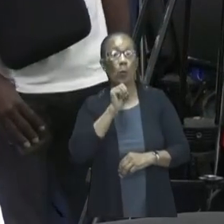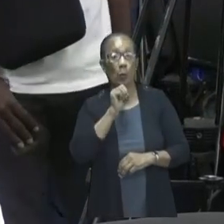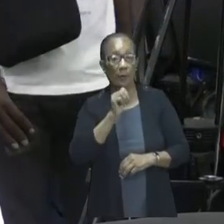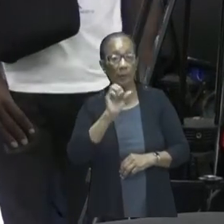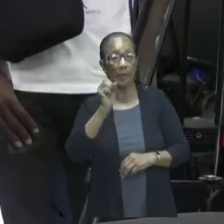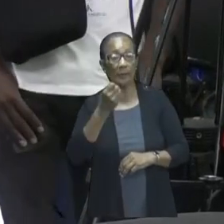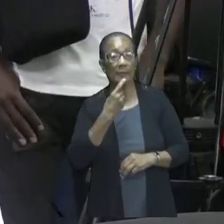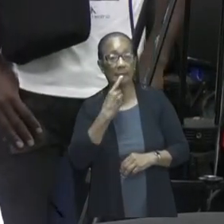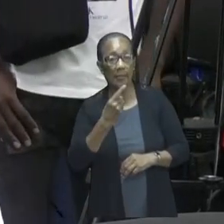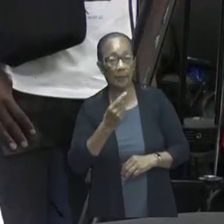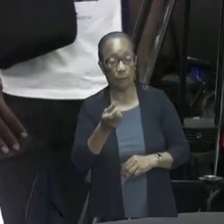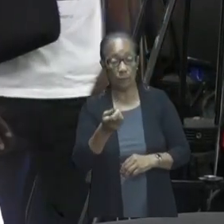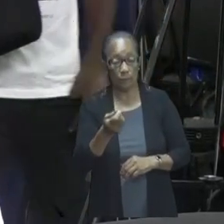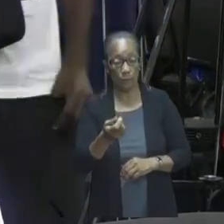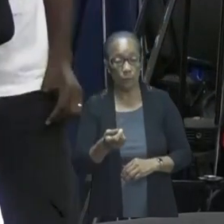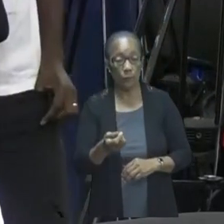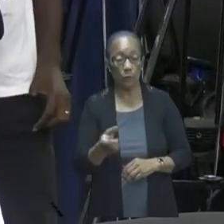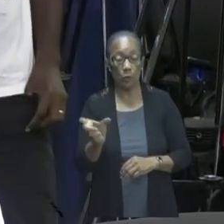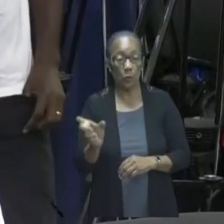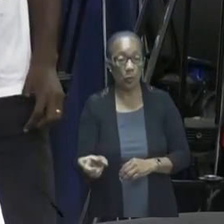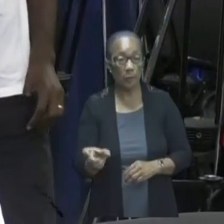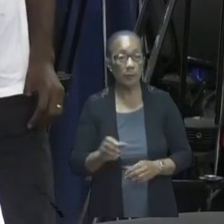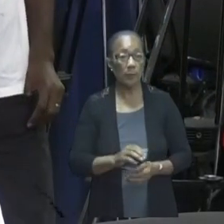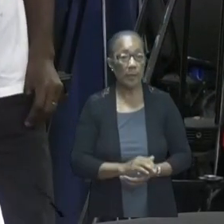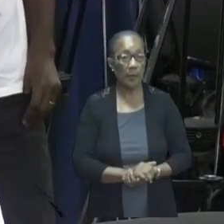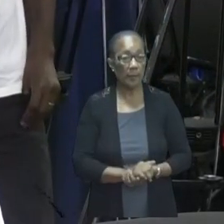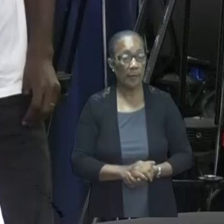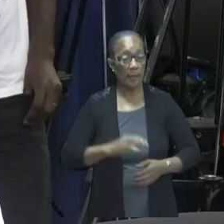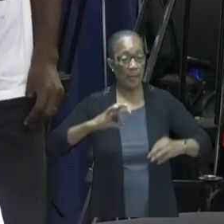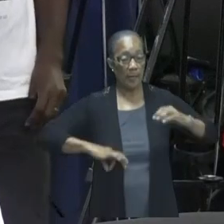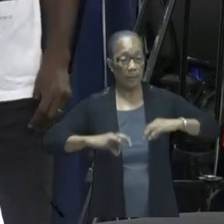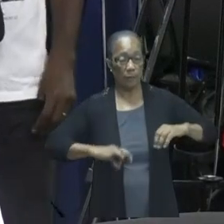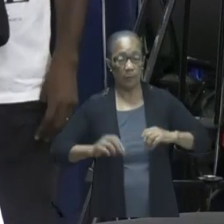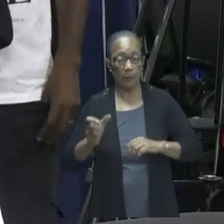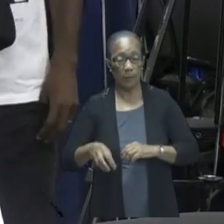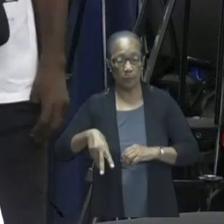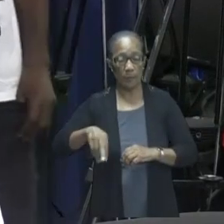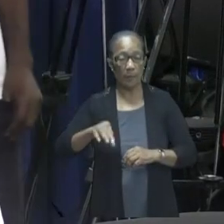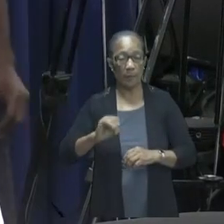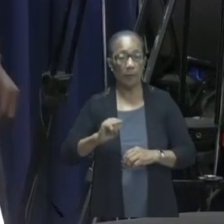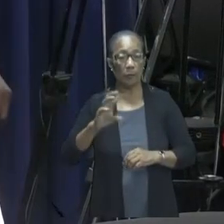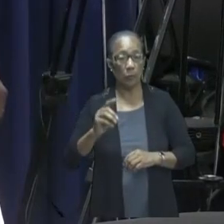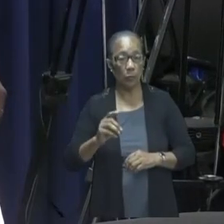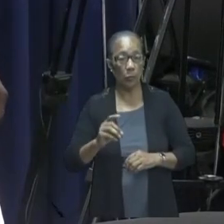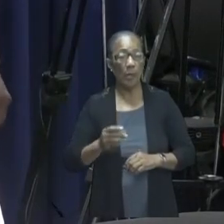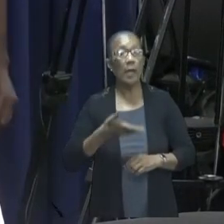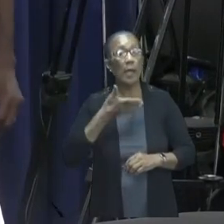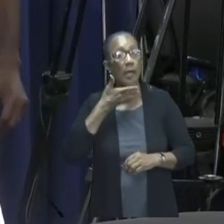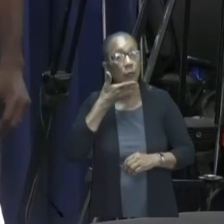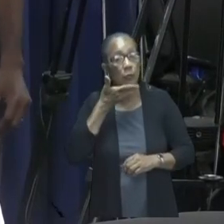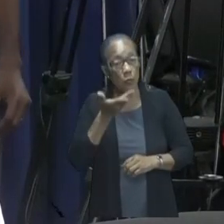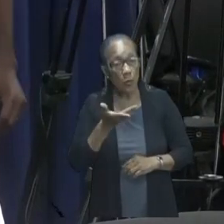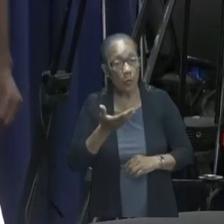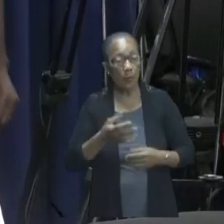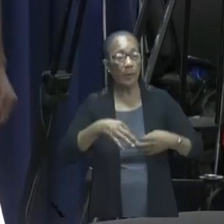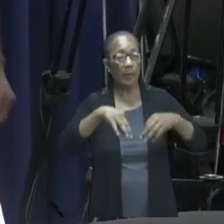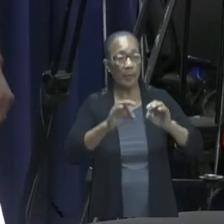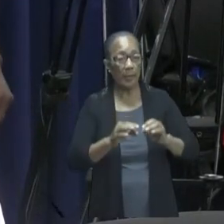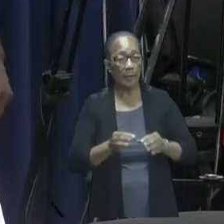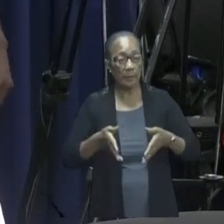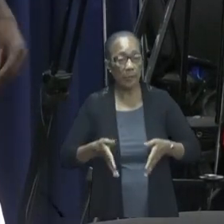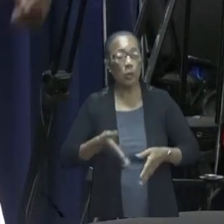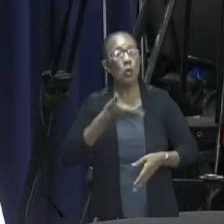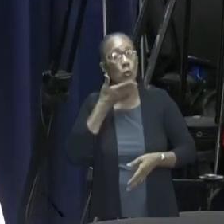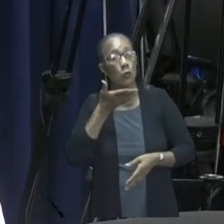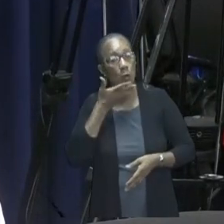consument en voor minister mcandrew het jeugdbeleid zit om boom zit stil en onlangs heeft buiten hebben de jongeren